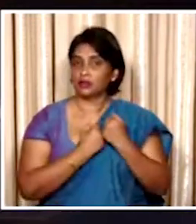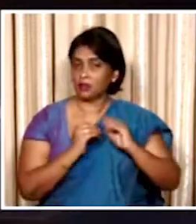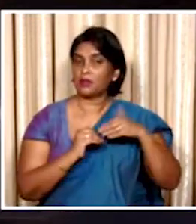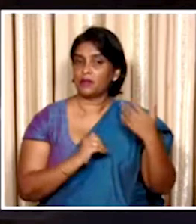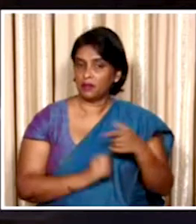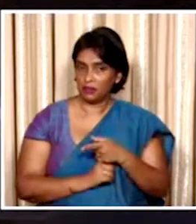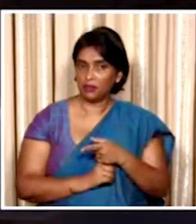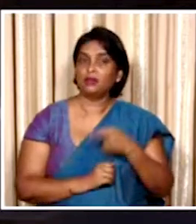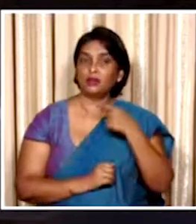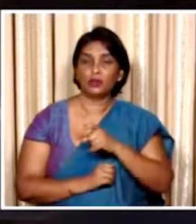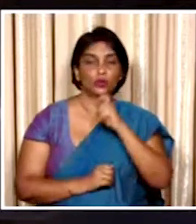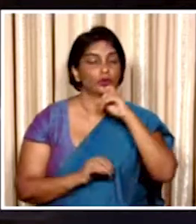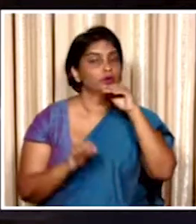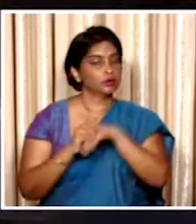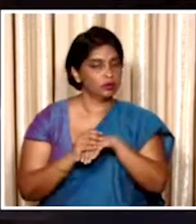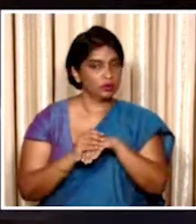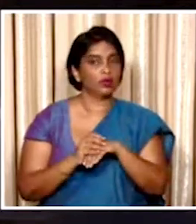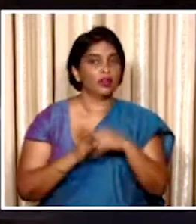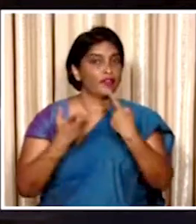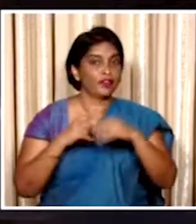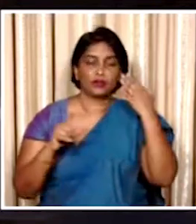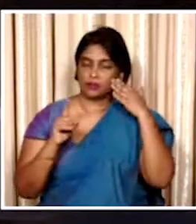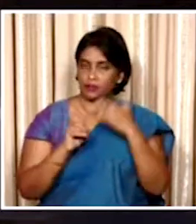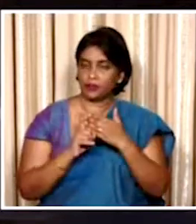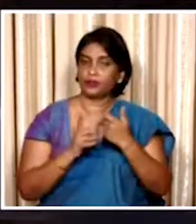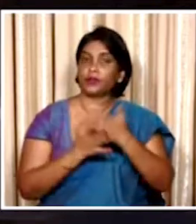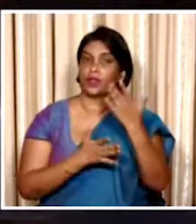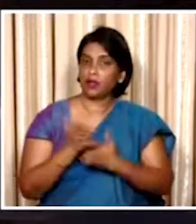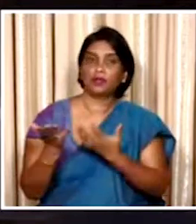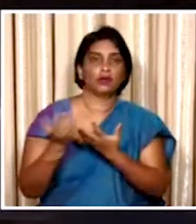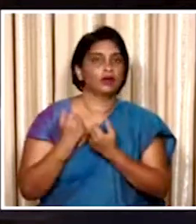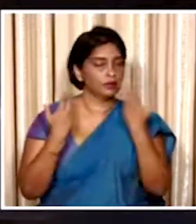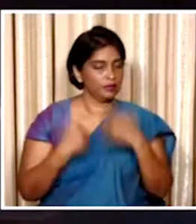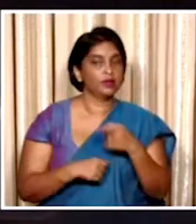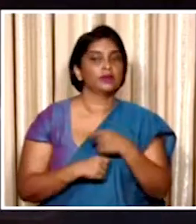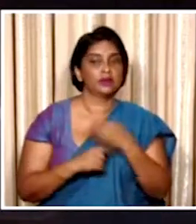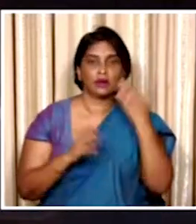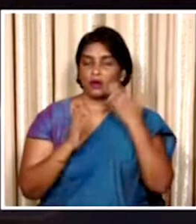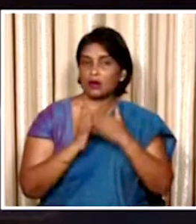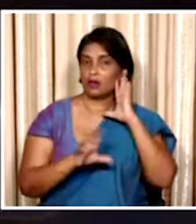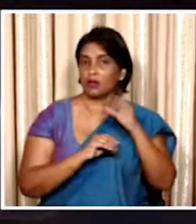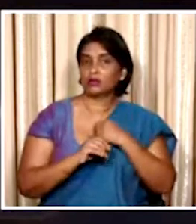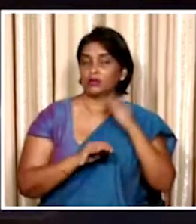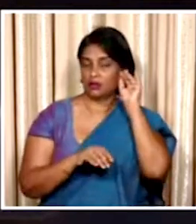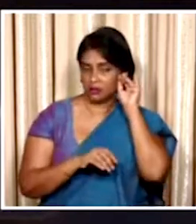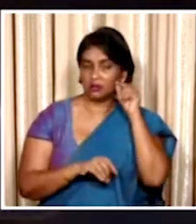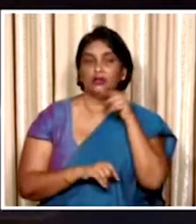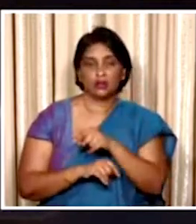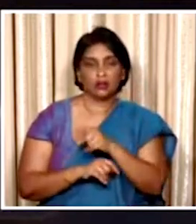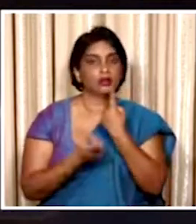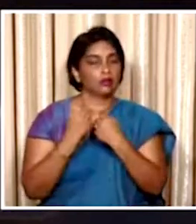පස්සේ ඒ තිබෙන උසාවියේ භාණ්ඩ පිළිබඳ වර්තාවක් අරගත්තට පස්සේ මේ පිළිබඳ තොරතුරු අනාවරණය වෙලා ඒ